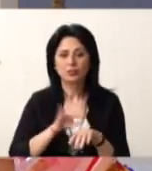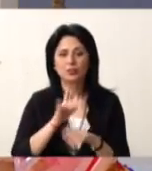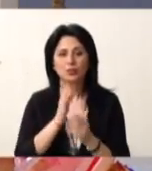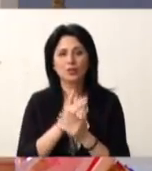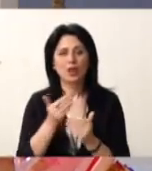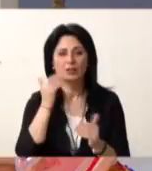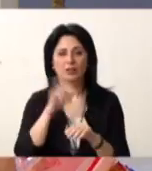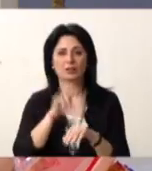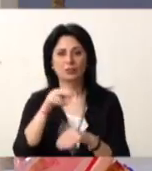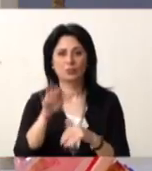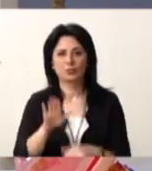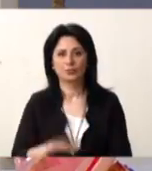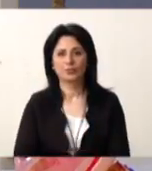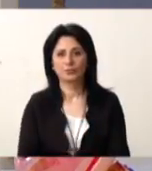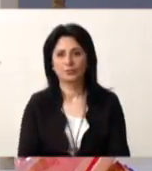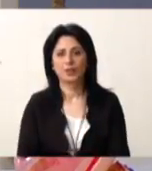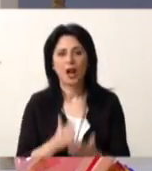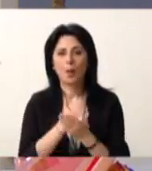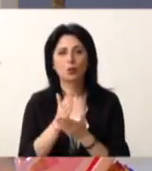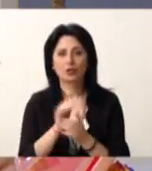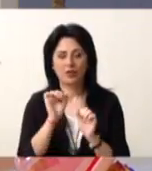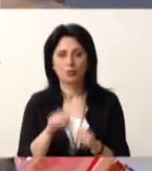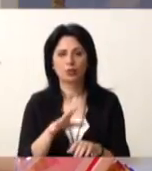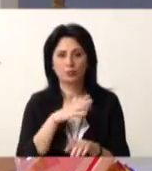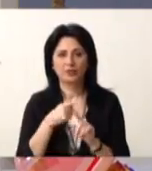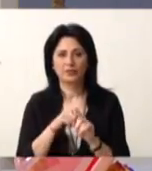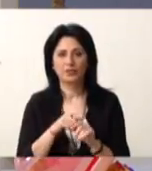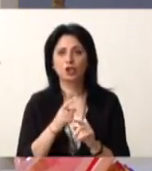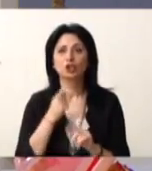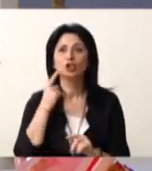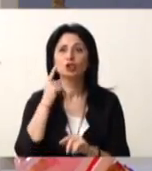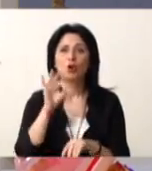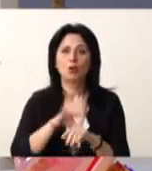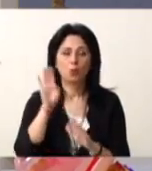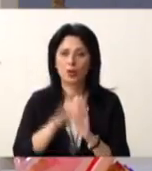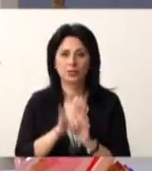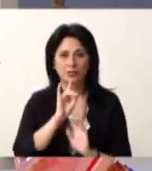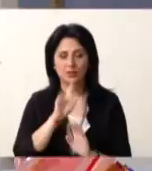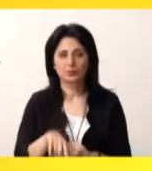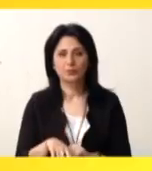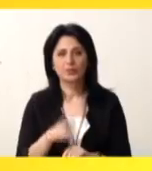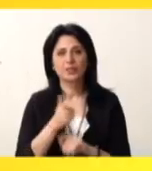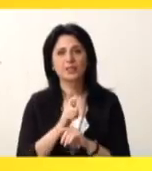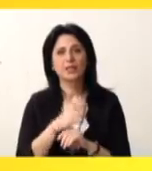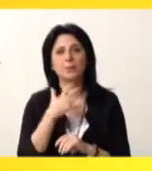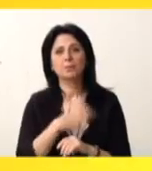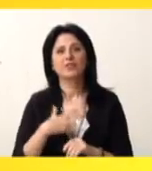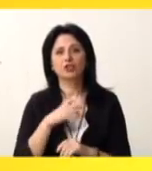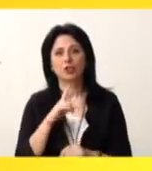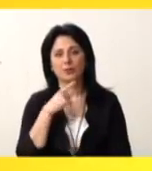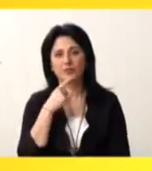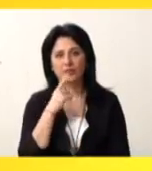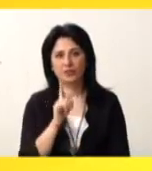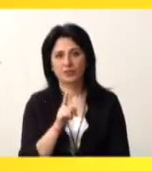ამ დაზიანებულობას, უფრო გამოსავალი კეთილი საიმედოა და აღარ გადავალთ შორეულ შედეგებში. ანუ ჩვენ ახლა ძალიან მნიშვნელოვანი რამ